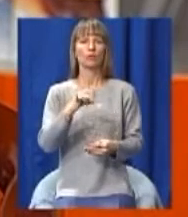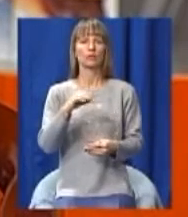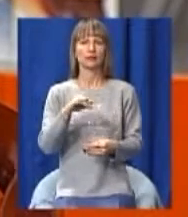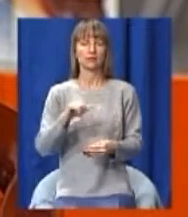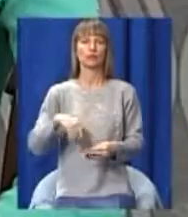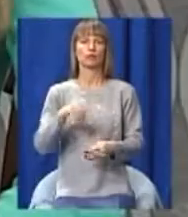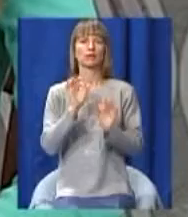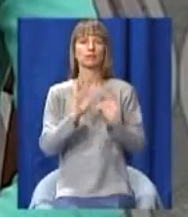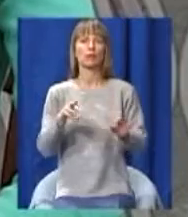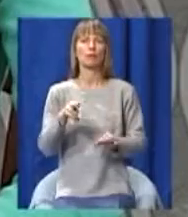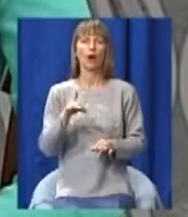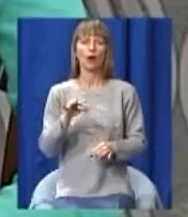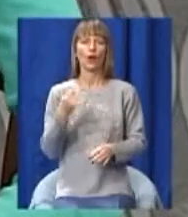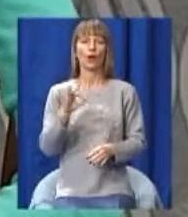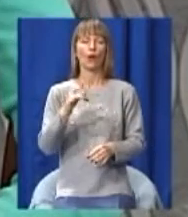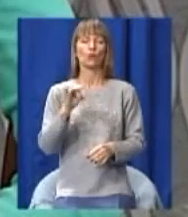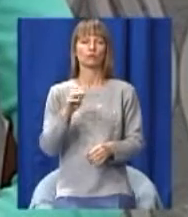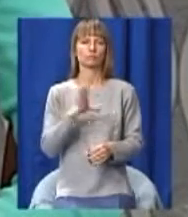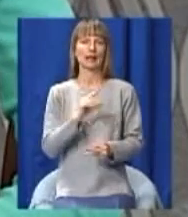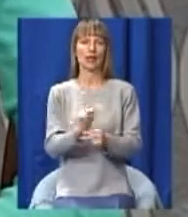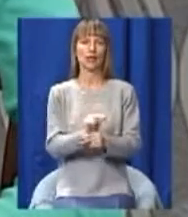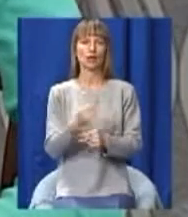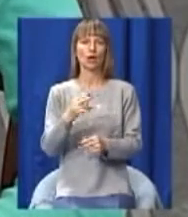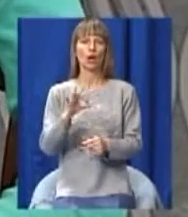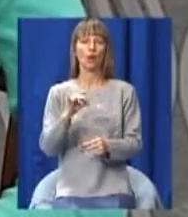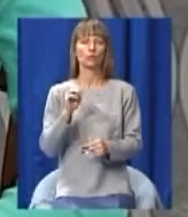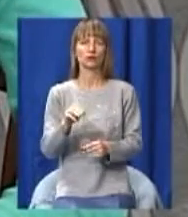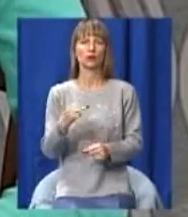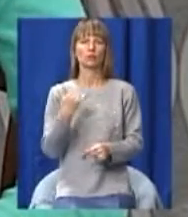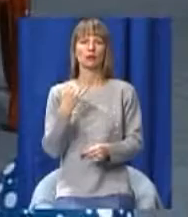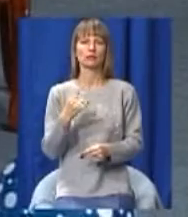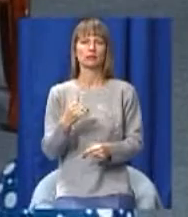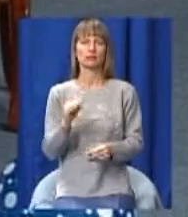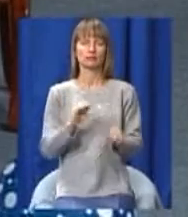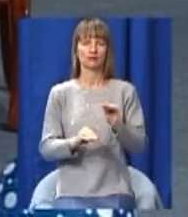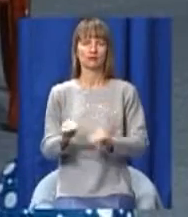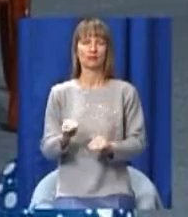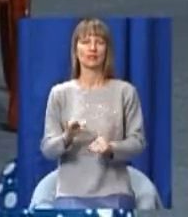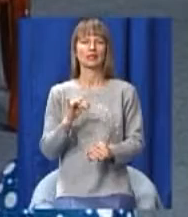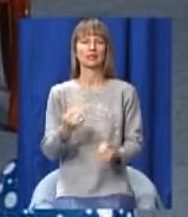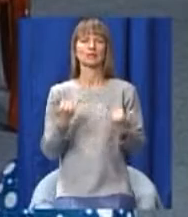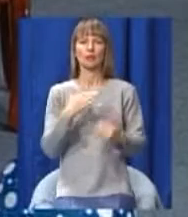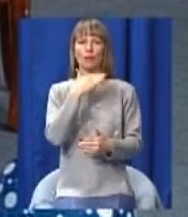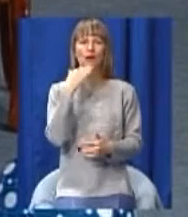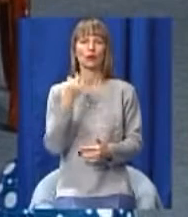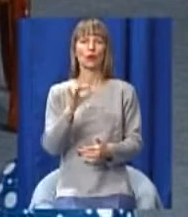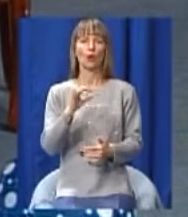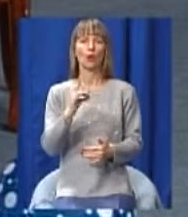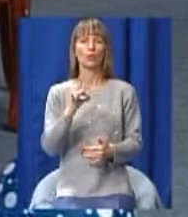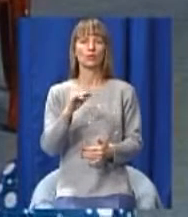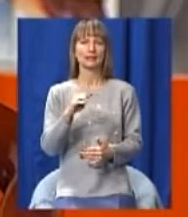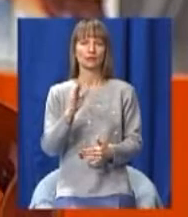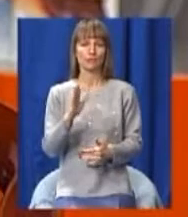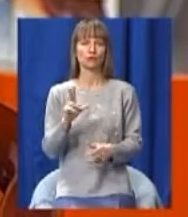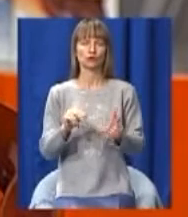усім про йогурт. Ось якийсь цілющий йогурт у нас от якийсь склався, так? І, до речі, зараз дуже багато йогуртів, ну